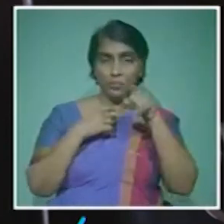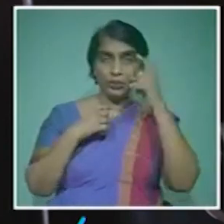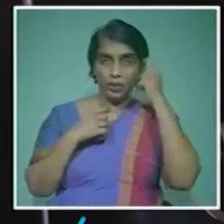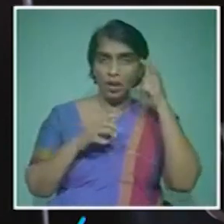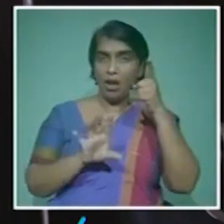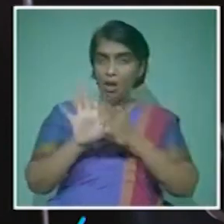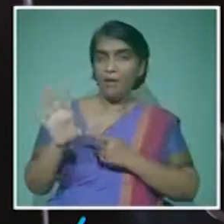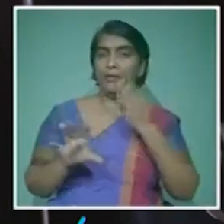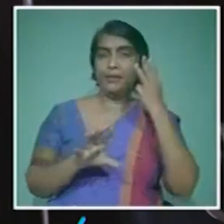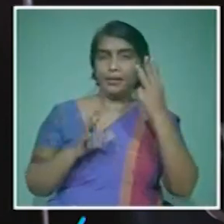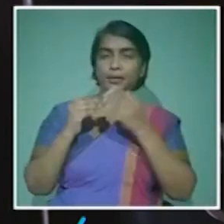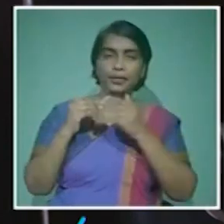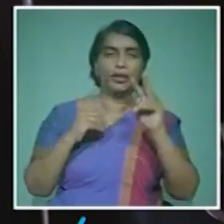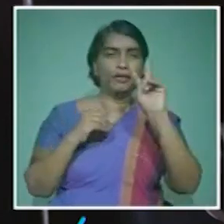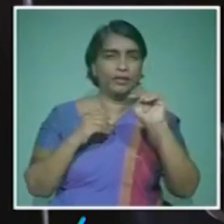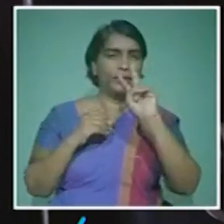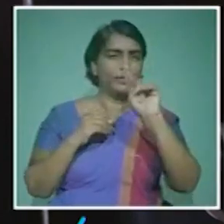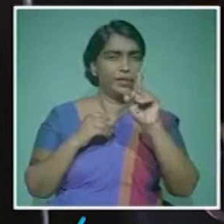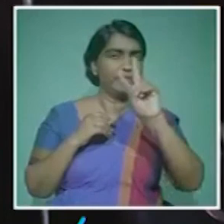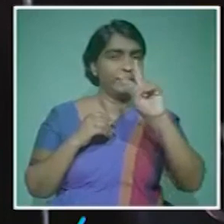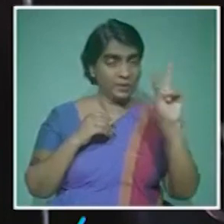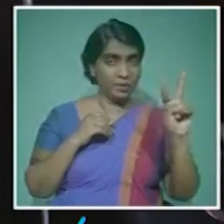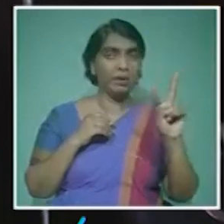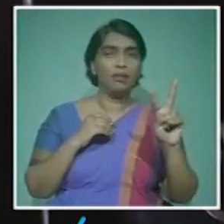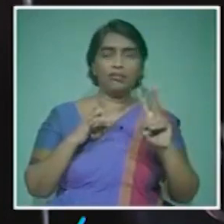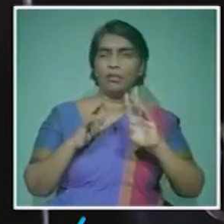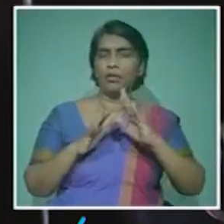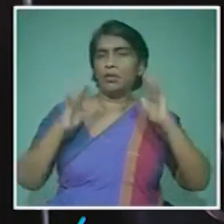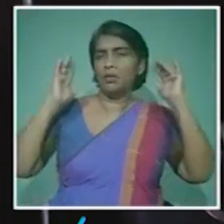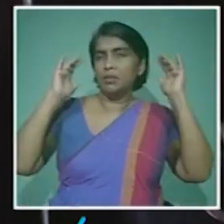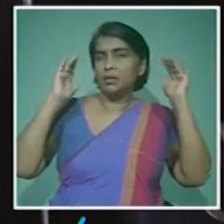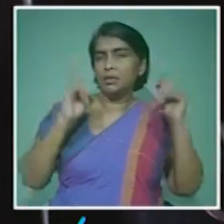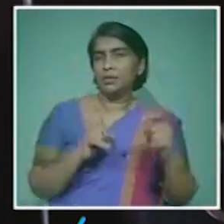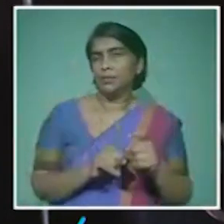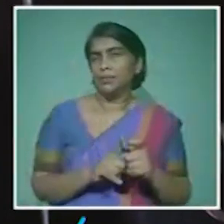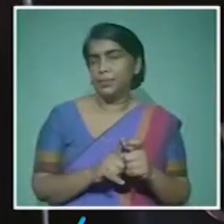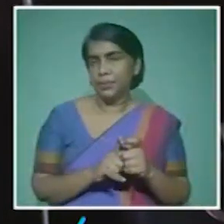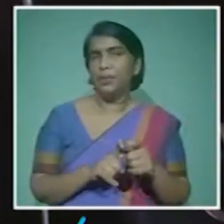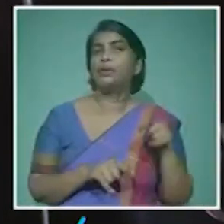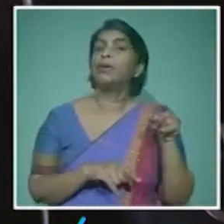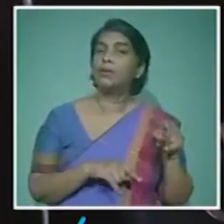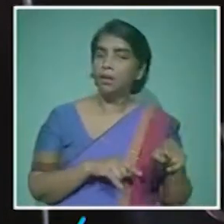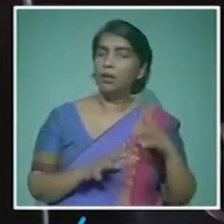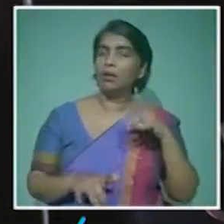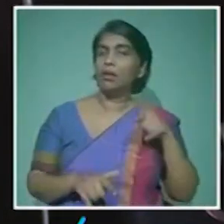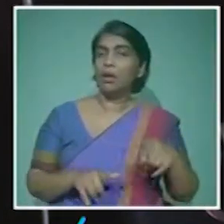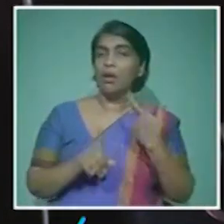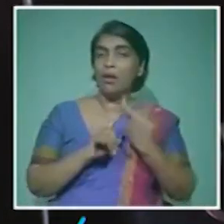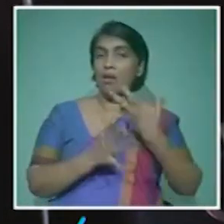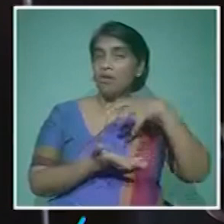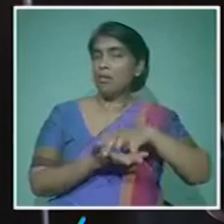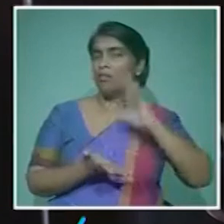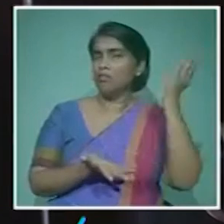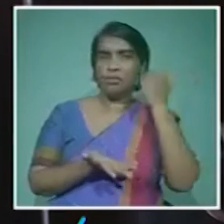මේ අවුරුදු තුනේම 20 21 22 ඓතිහාසික වැස්සක් වැස්සා. ඒක මේ කලාපයේ